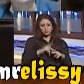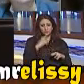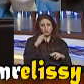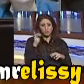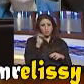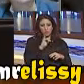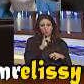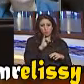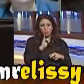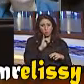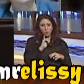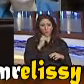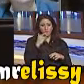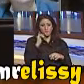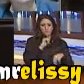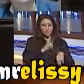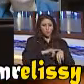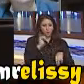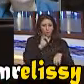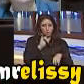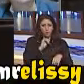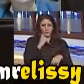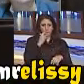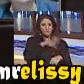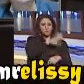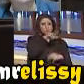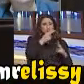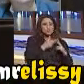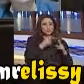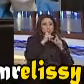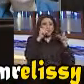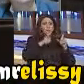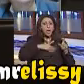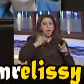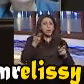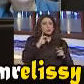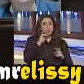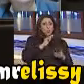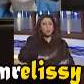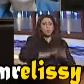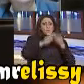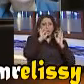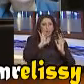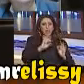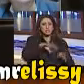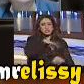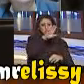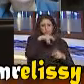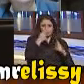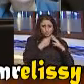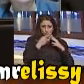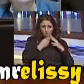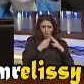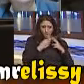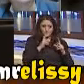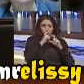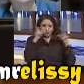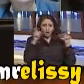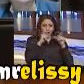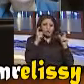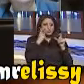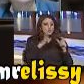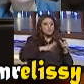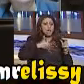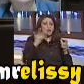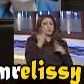الفعل المناسب للاراده الشعبيه. نعم الحقيقه يعني انا طبعا الشباب ده انا معاهم